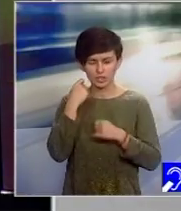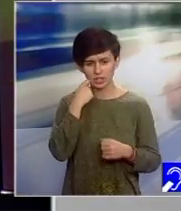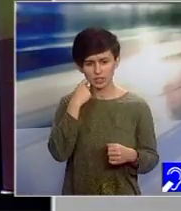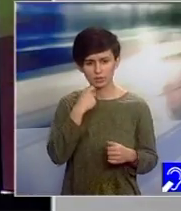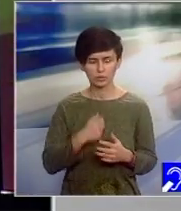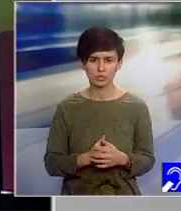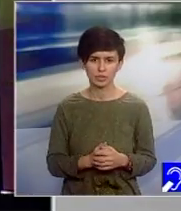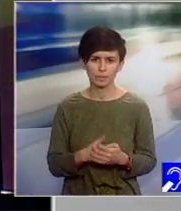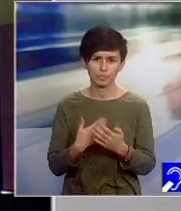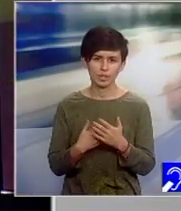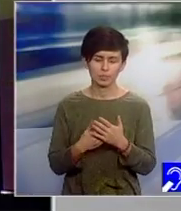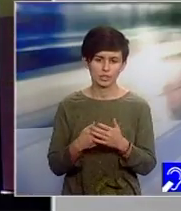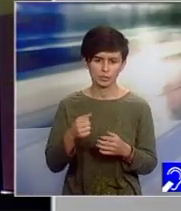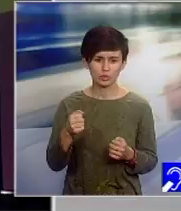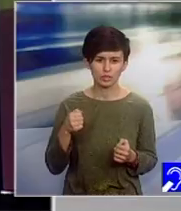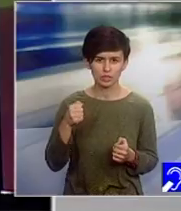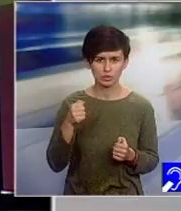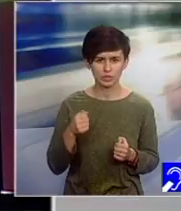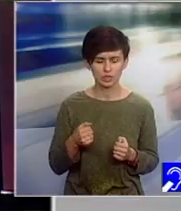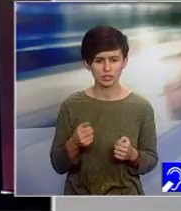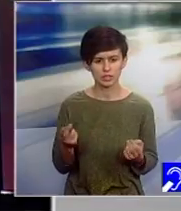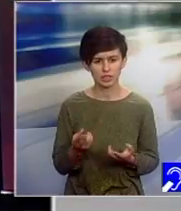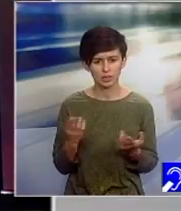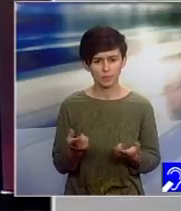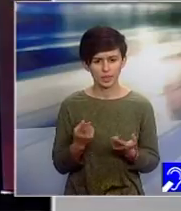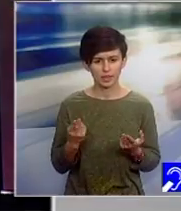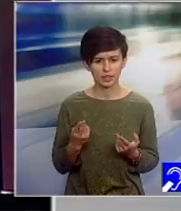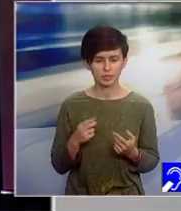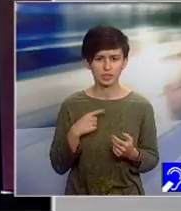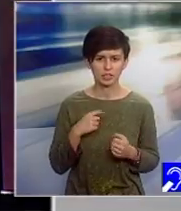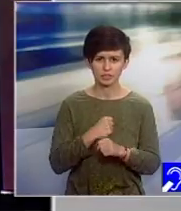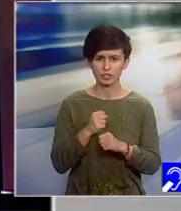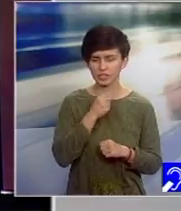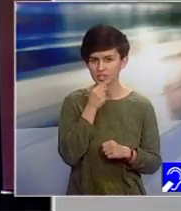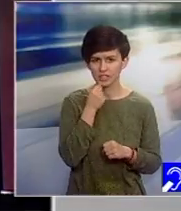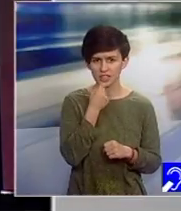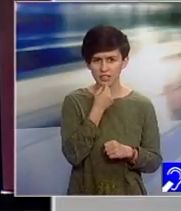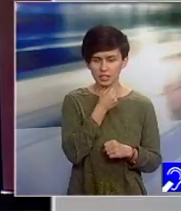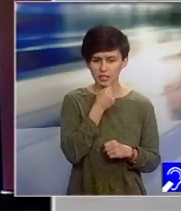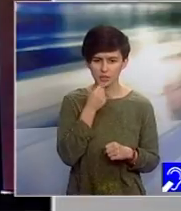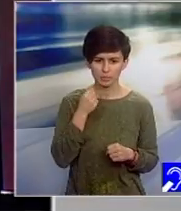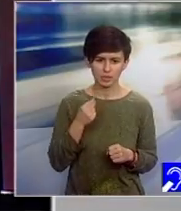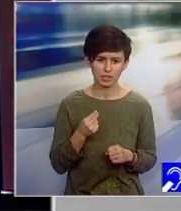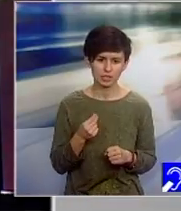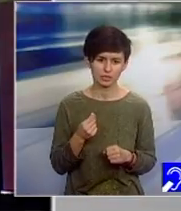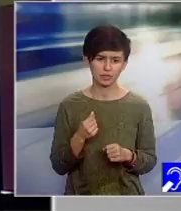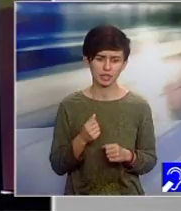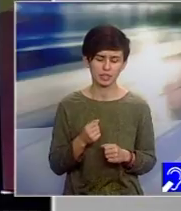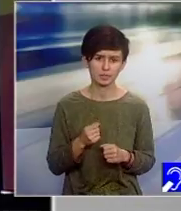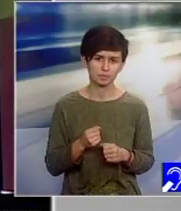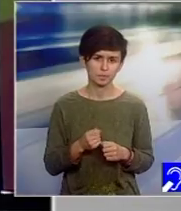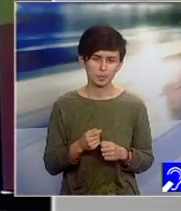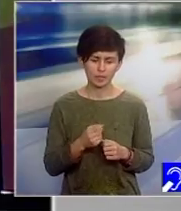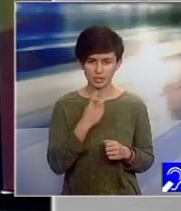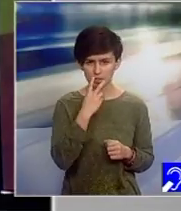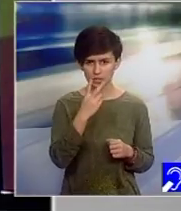exemplu, ar fi deosebit de benefic să aibă o tăbliță sau un indicator sau o plăcuță. Un marcaj, precum zici, care să